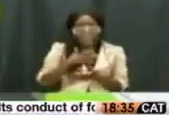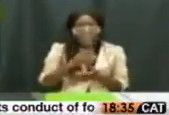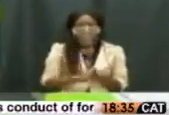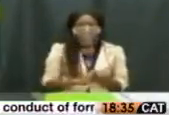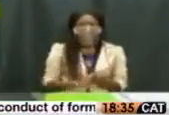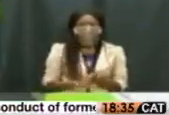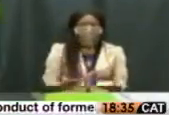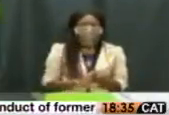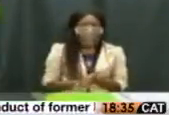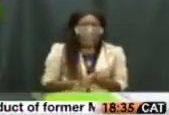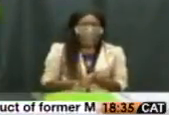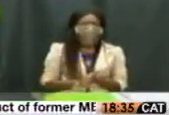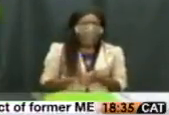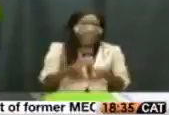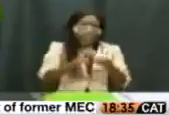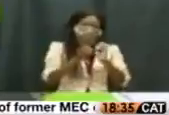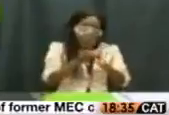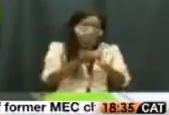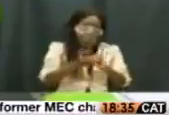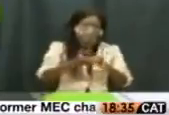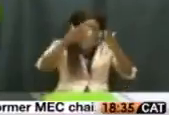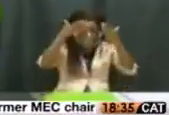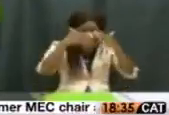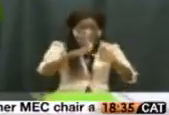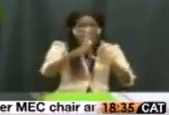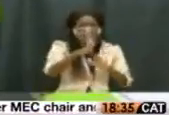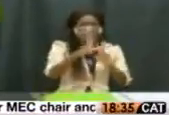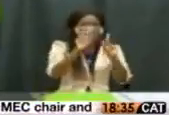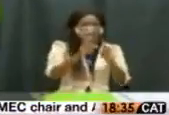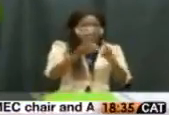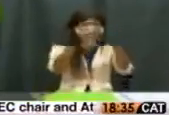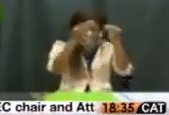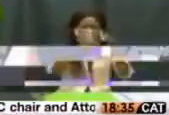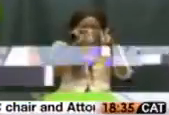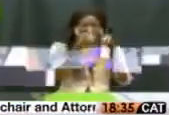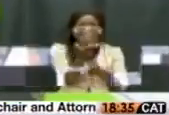tikunka naphunzisa anthu za zimene zozo